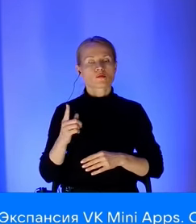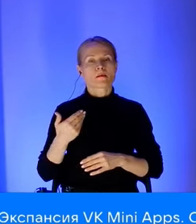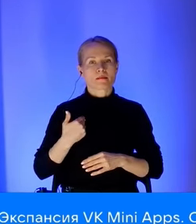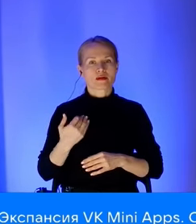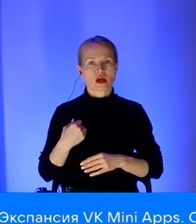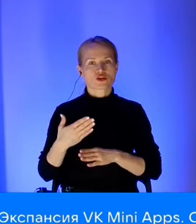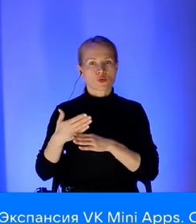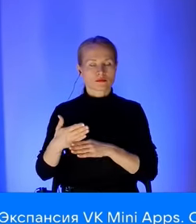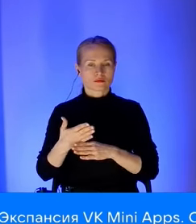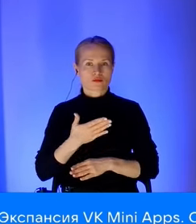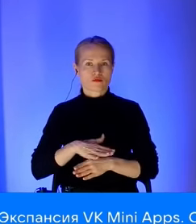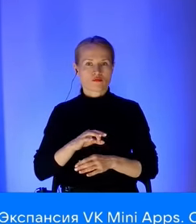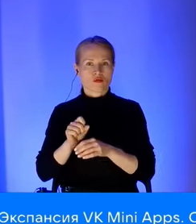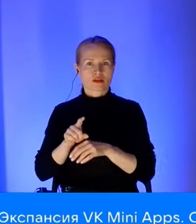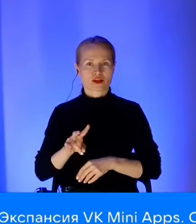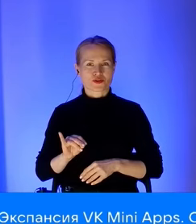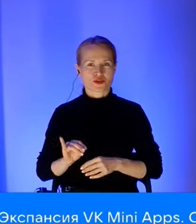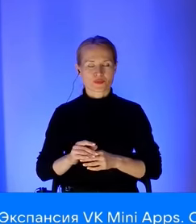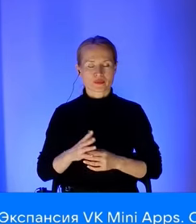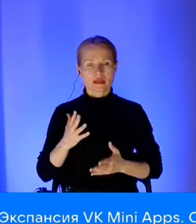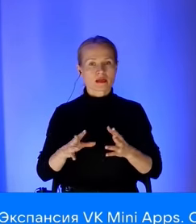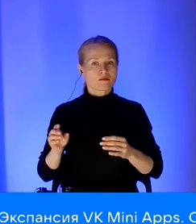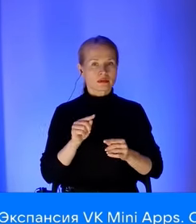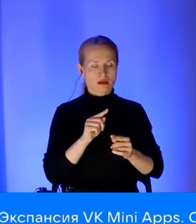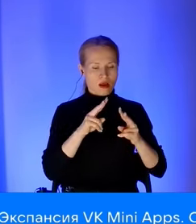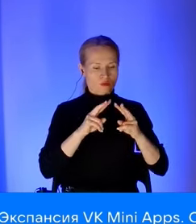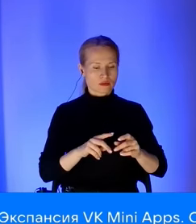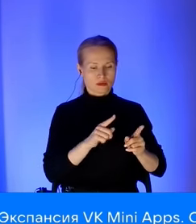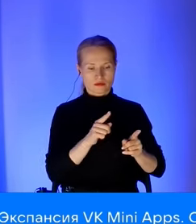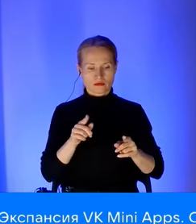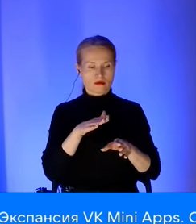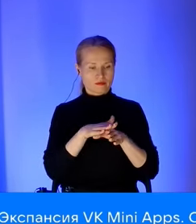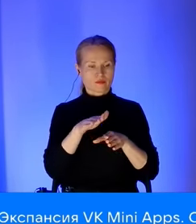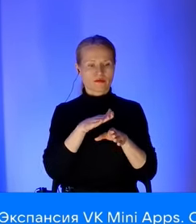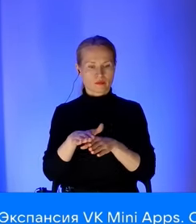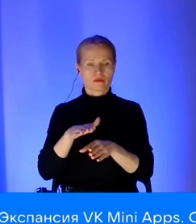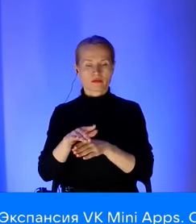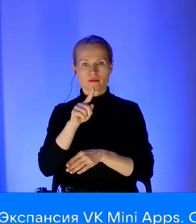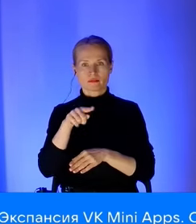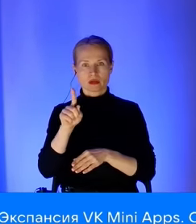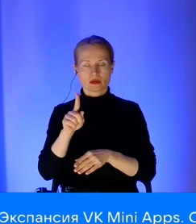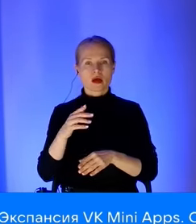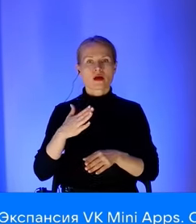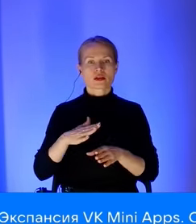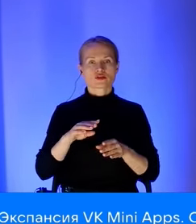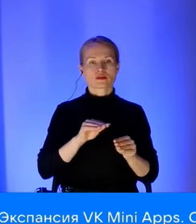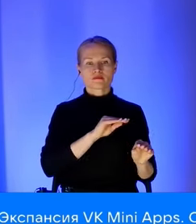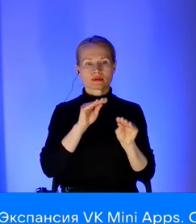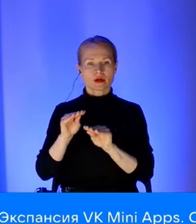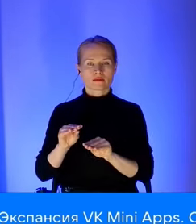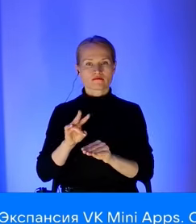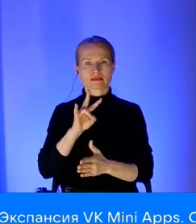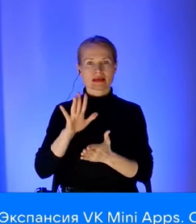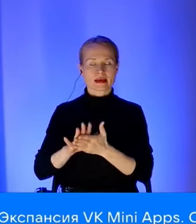хостинг использовали по назначению. Вот если все аудиты пройдены, то наш демон перекладывает это в